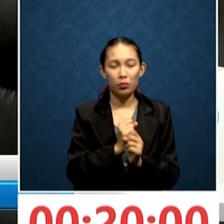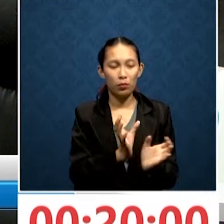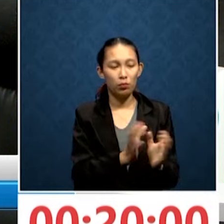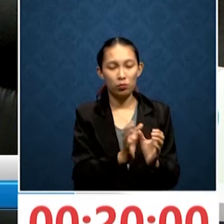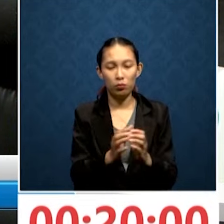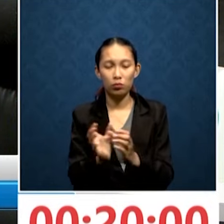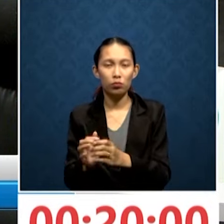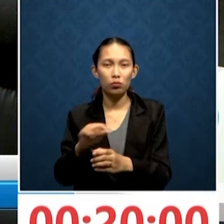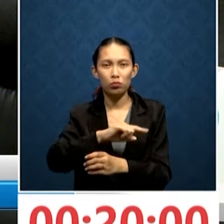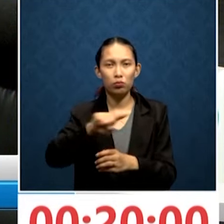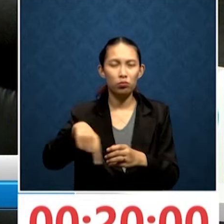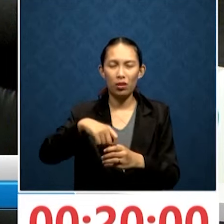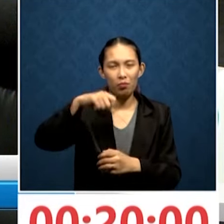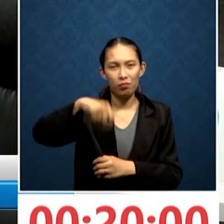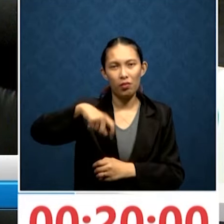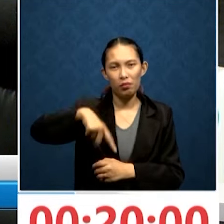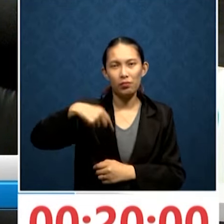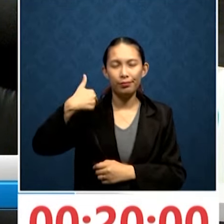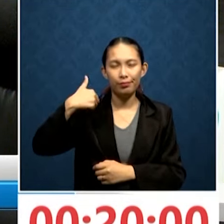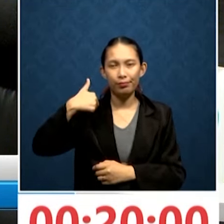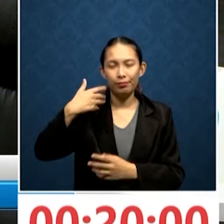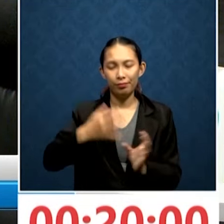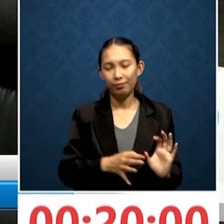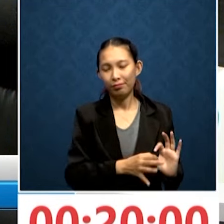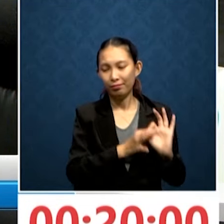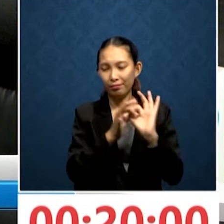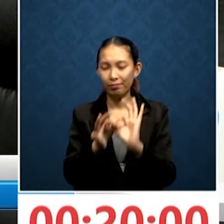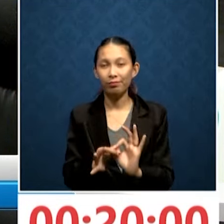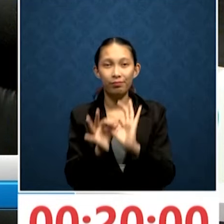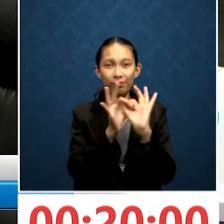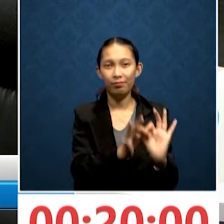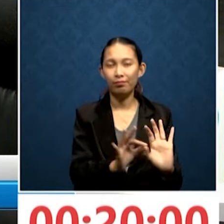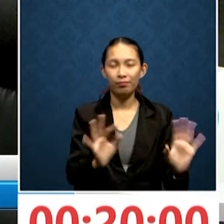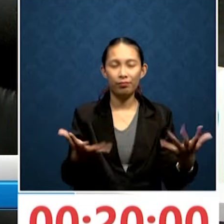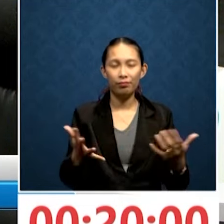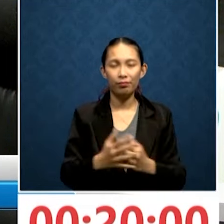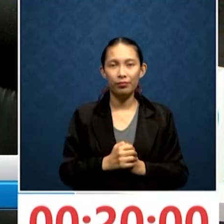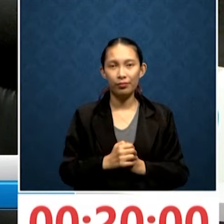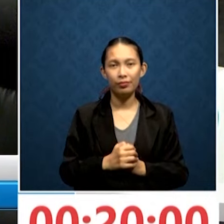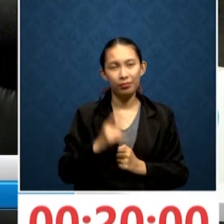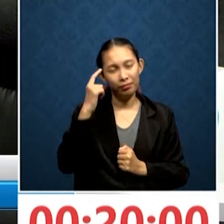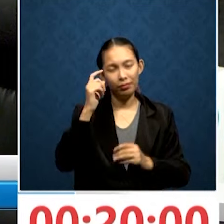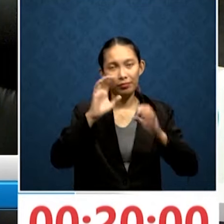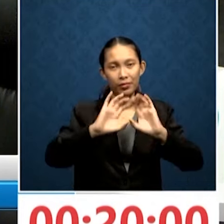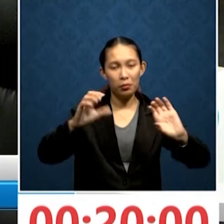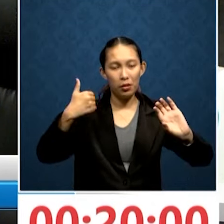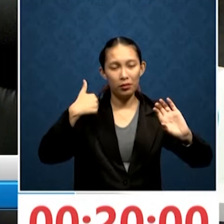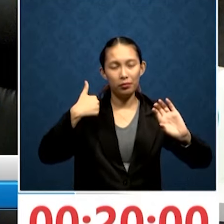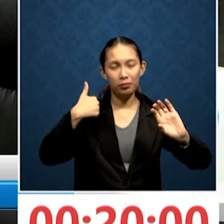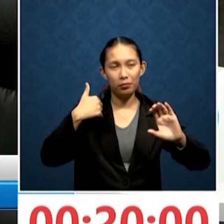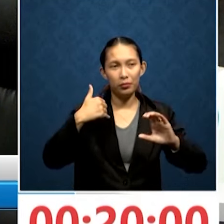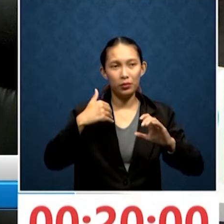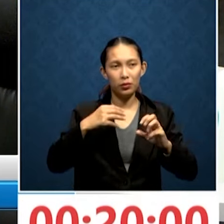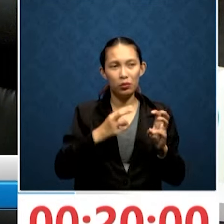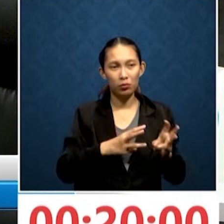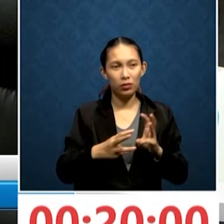านี้ยังคงซ้ำซ้อนและไม่เชื่อมโยงกันอย่างเต็มที่รัฐบาลมีแนวโน้มในการปฏิรูประ